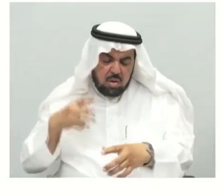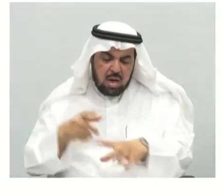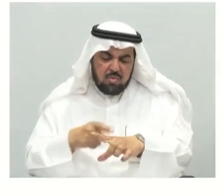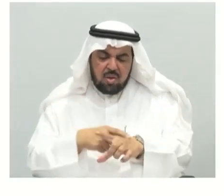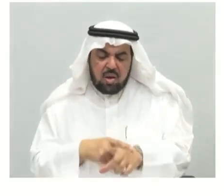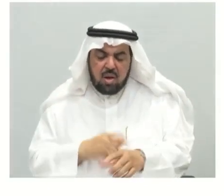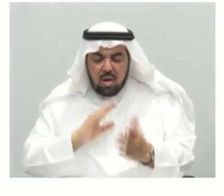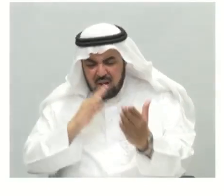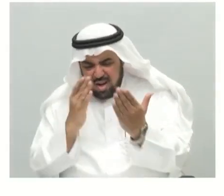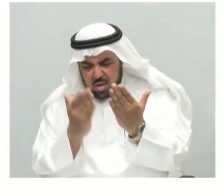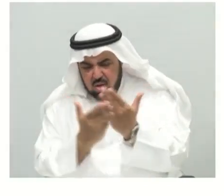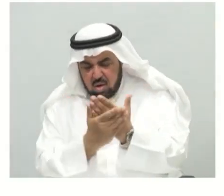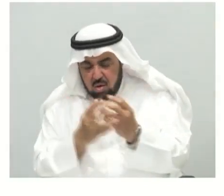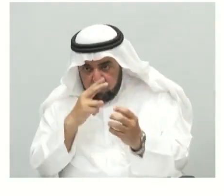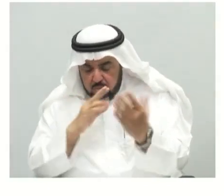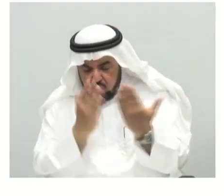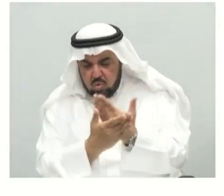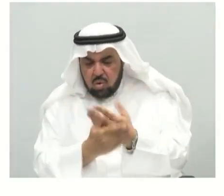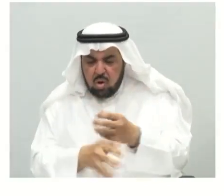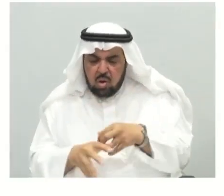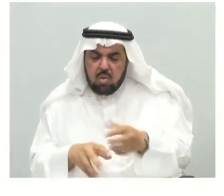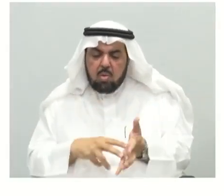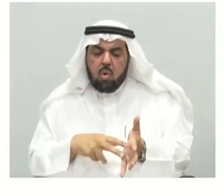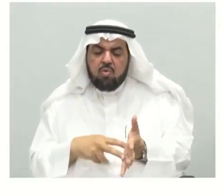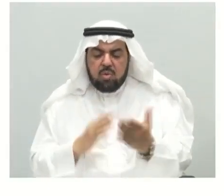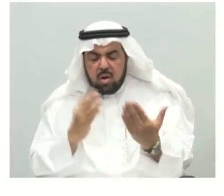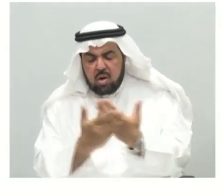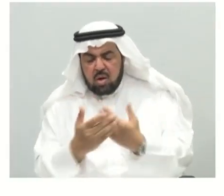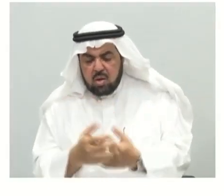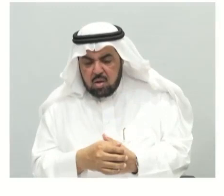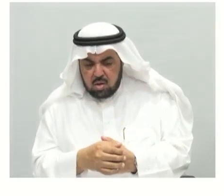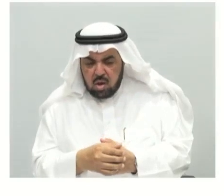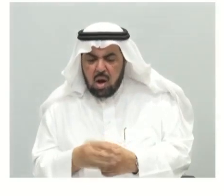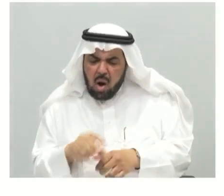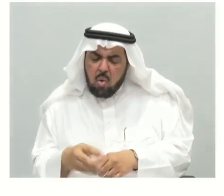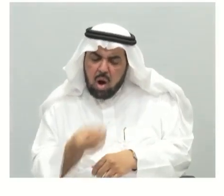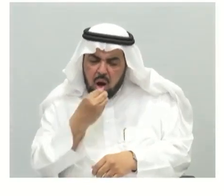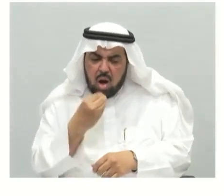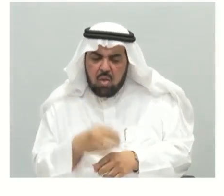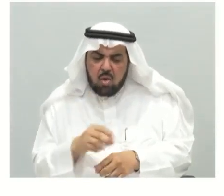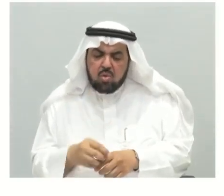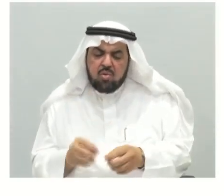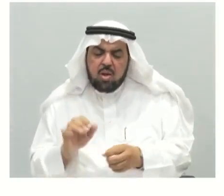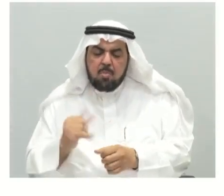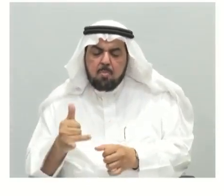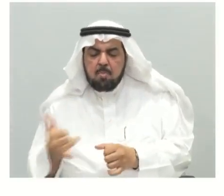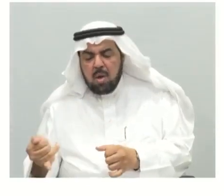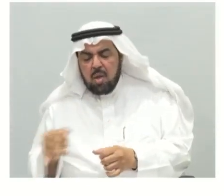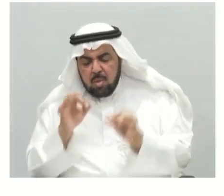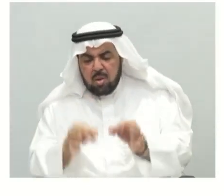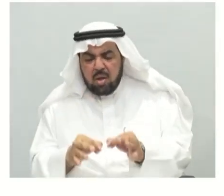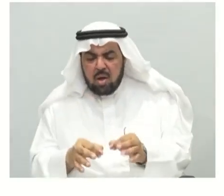اللون للتخفي والتمويه من داء او للغذاء ووجود ماده معينه تؤثر على